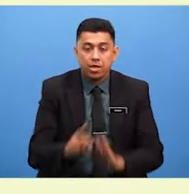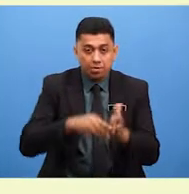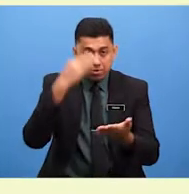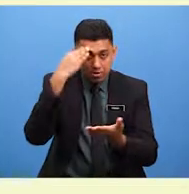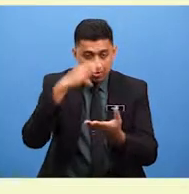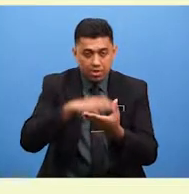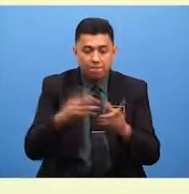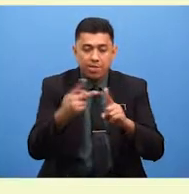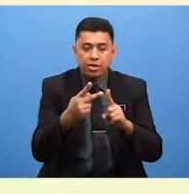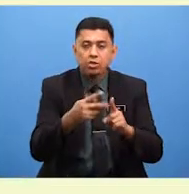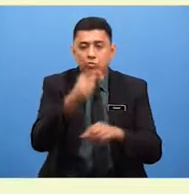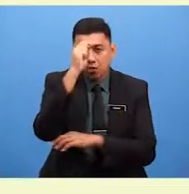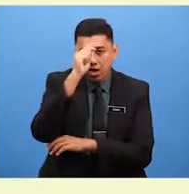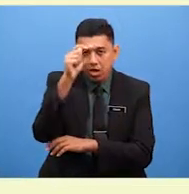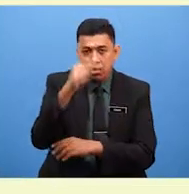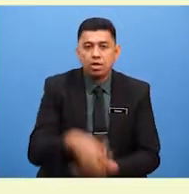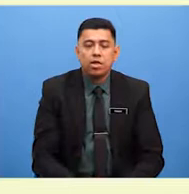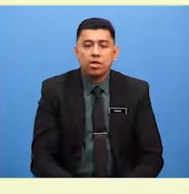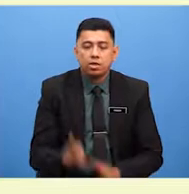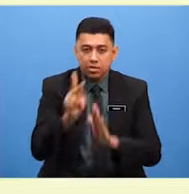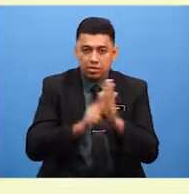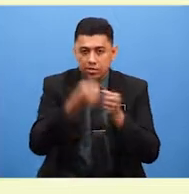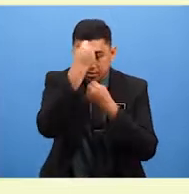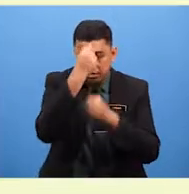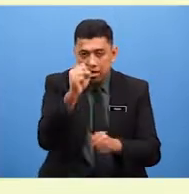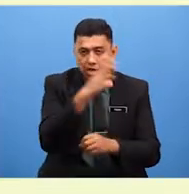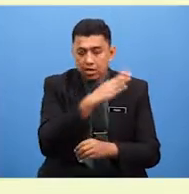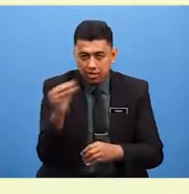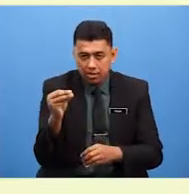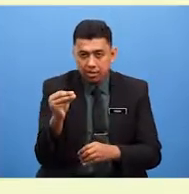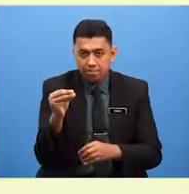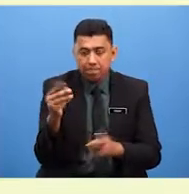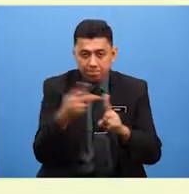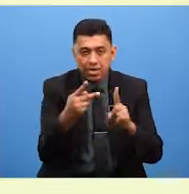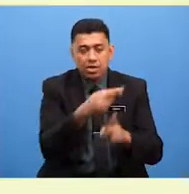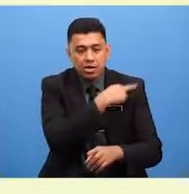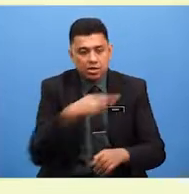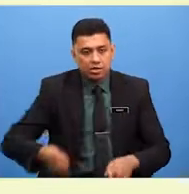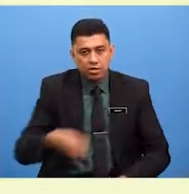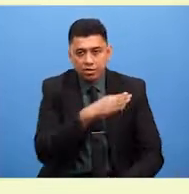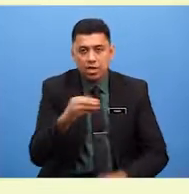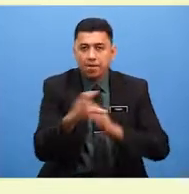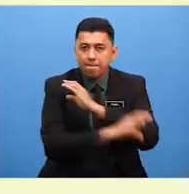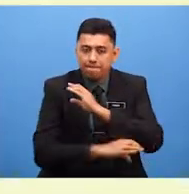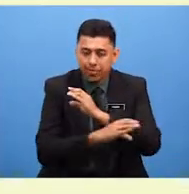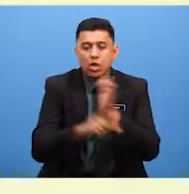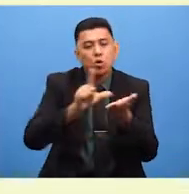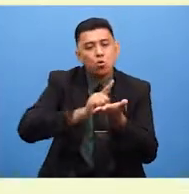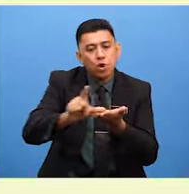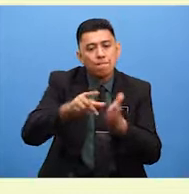Kepercayaan kepada Tuhan, kesetiaan kepada raja dan negara, keluhuran